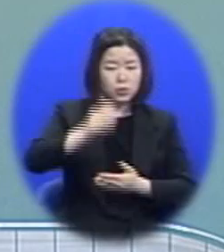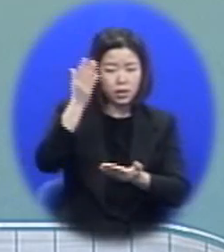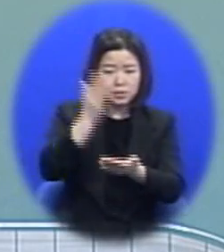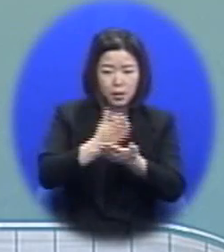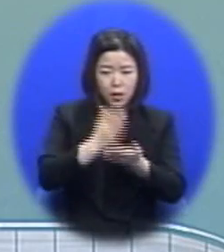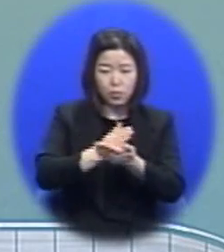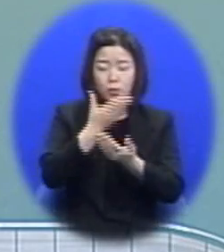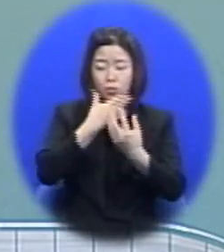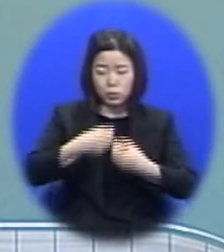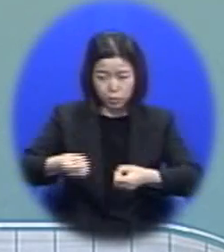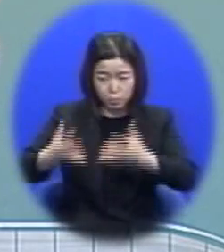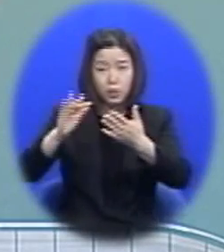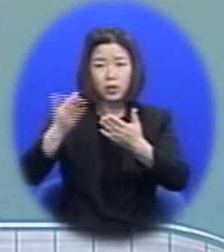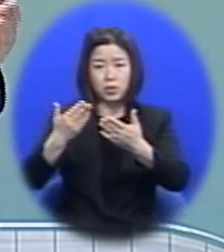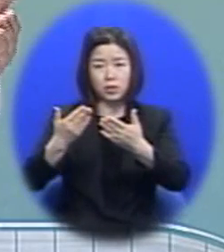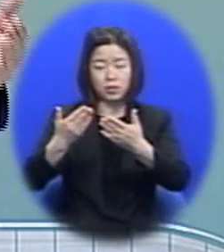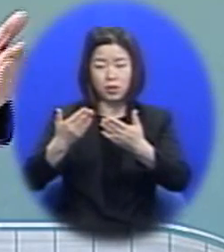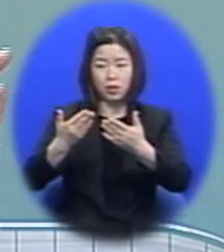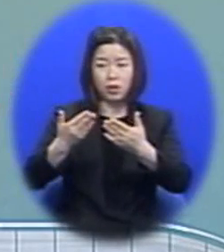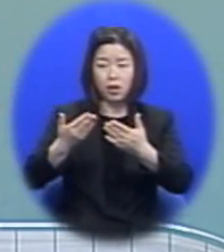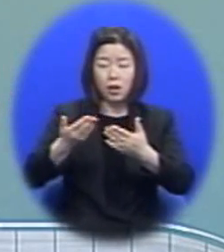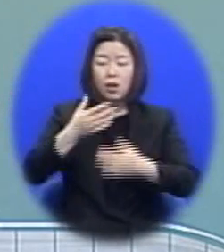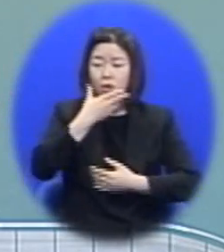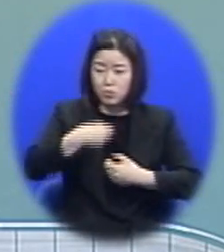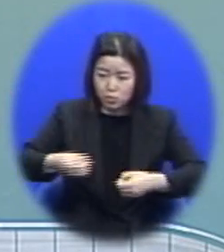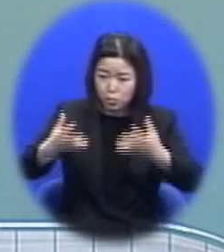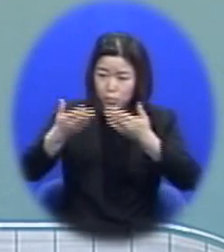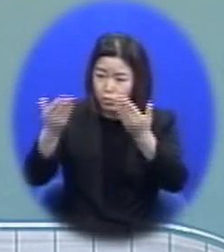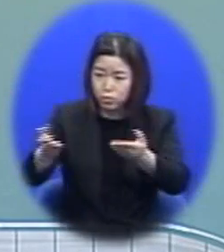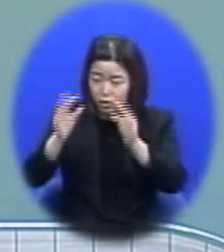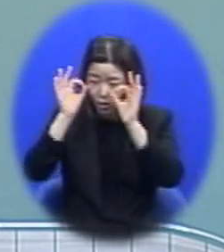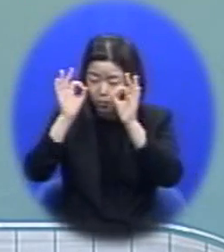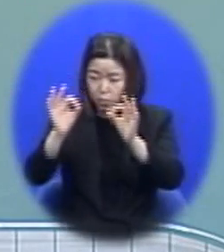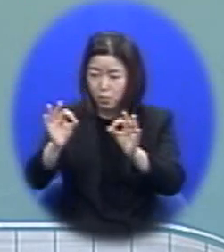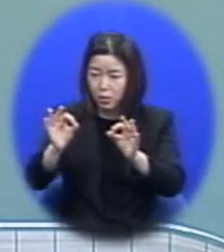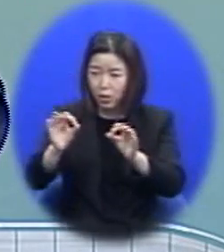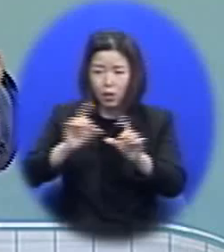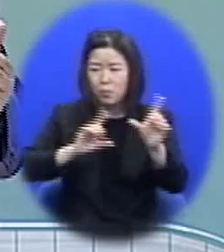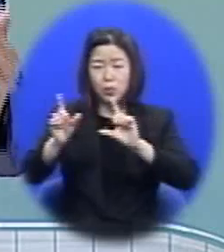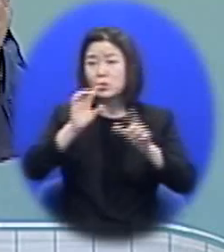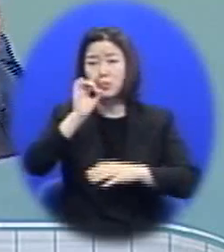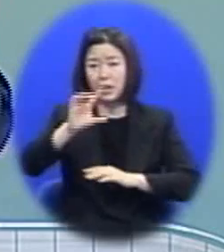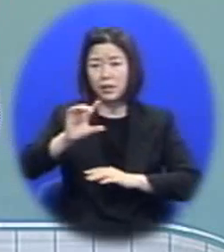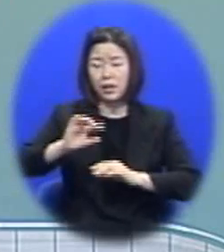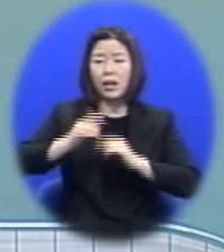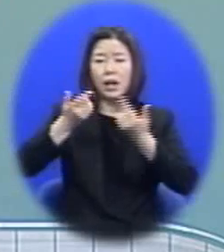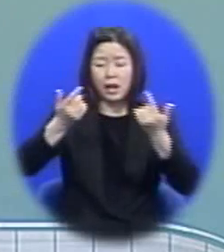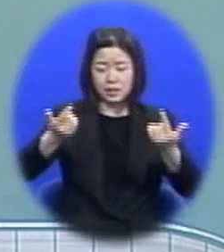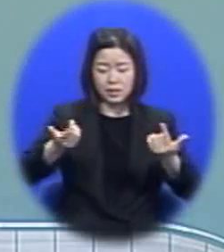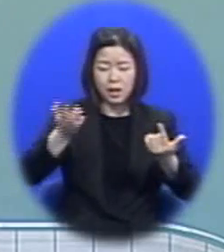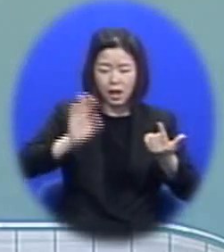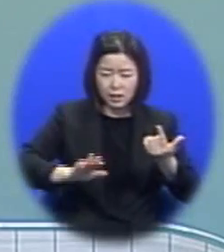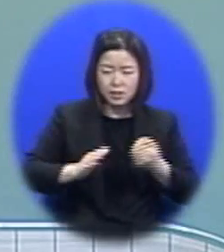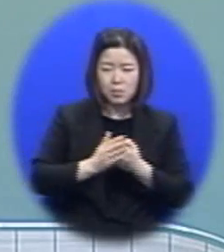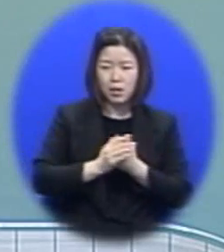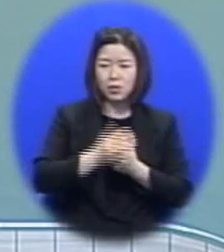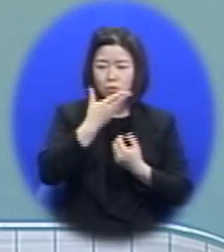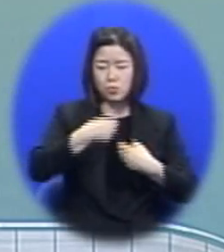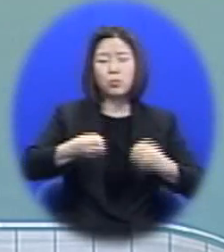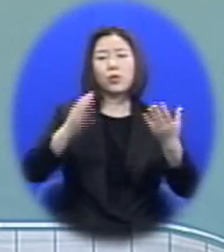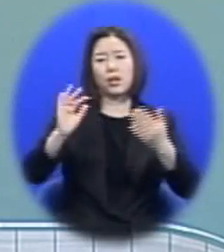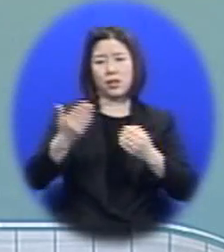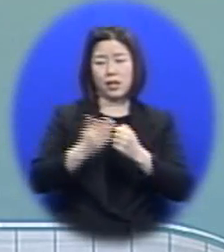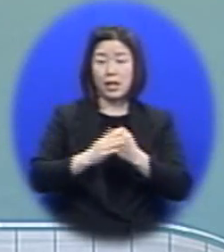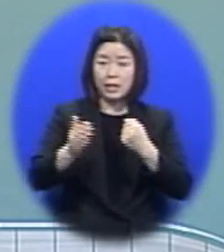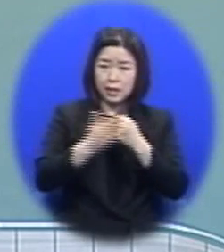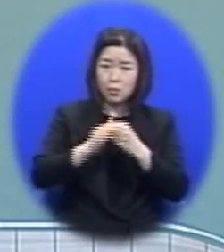거구나 축복할 수가 없는 모습인데 축복해야 되는 그래서 100일 동안 새벽기도를 작정을 했습니다